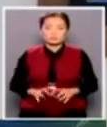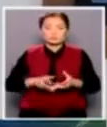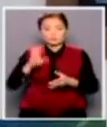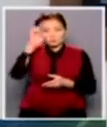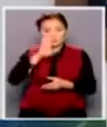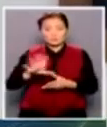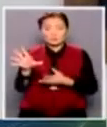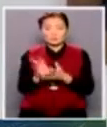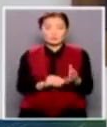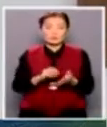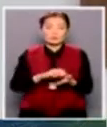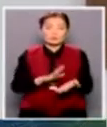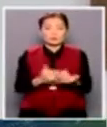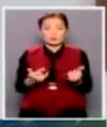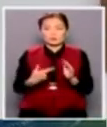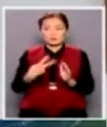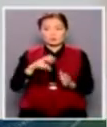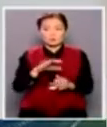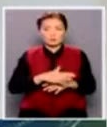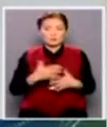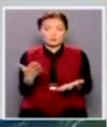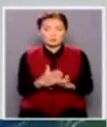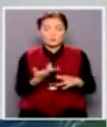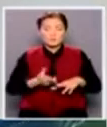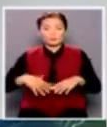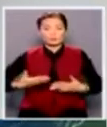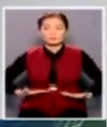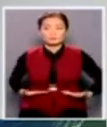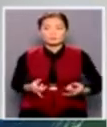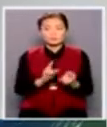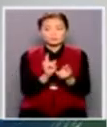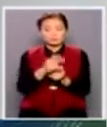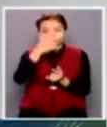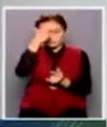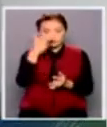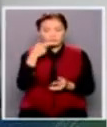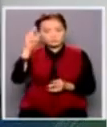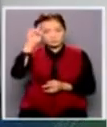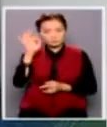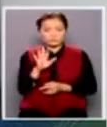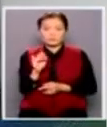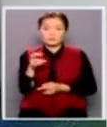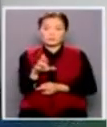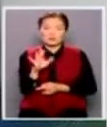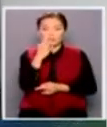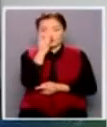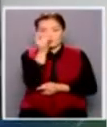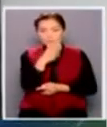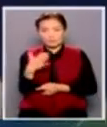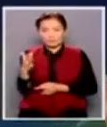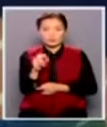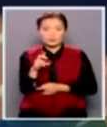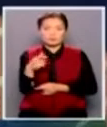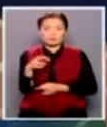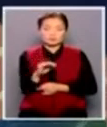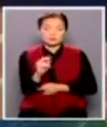елдерінің бэби-боксты енгізгеніне 20 жылдан асқан. Мұндай өмір терезелері Германия, Италия, Венгрия, Оңтүстік Америка, Бельгия